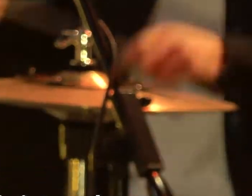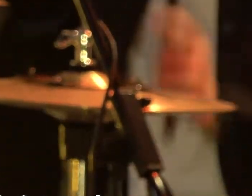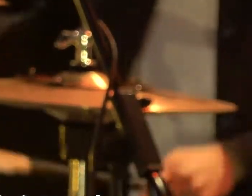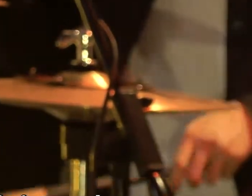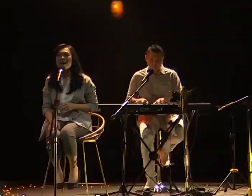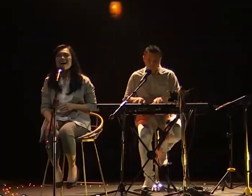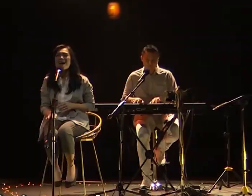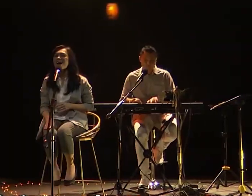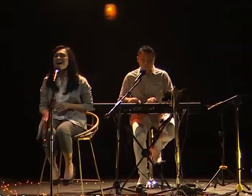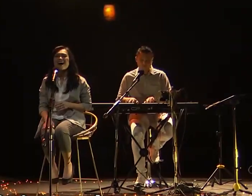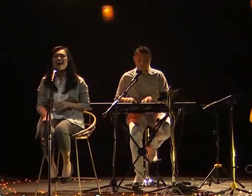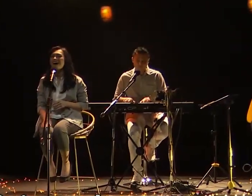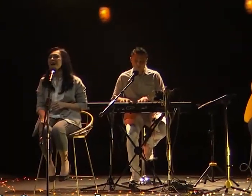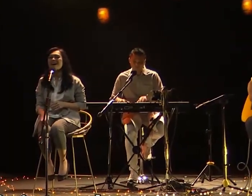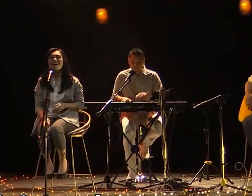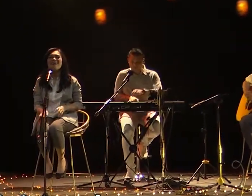nyatakan.